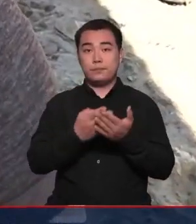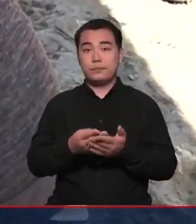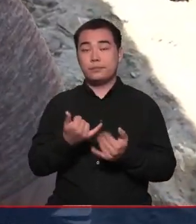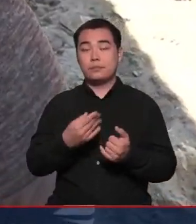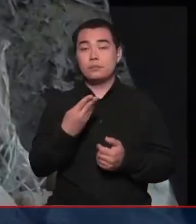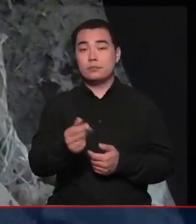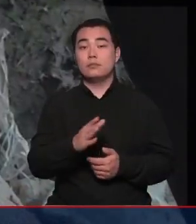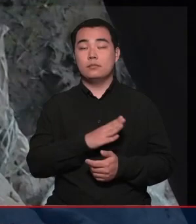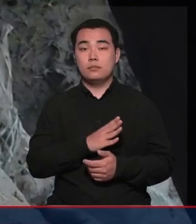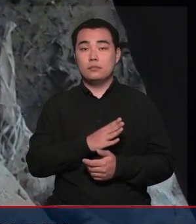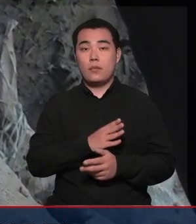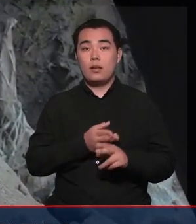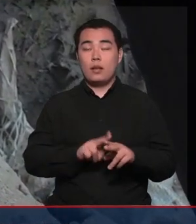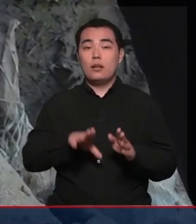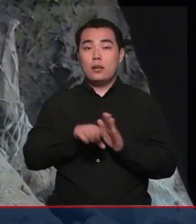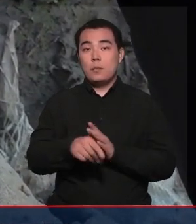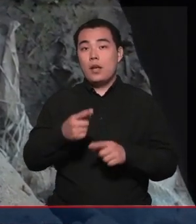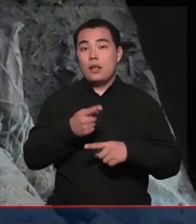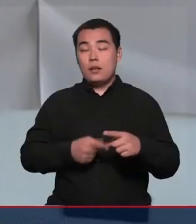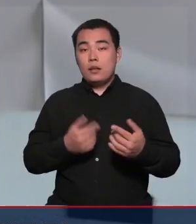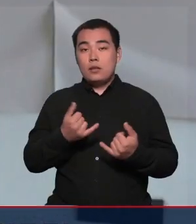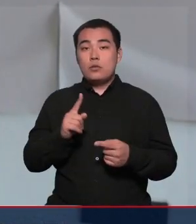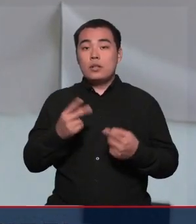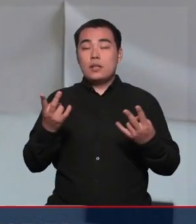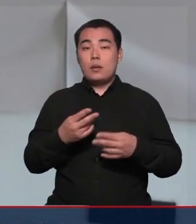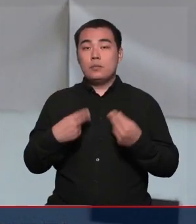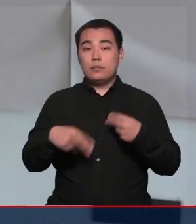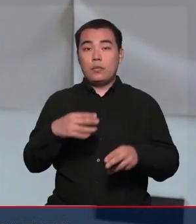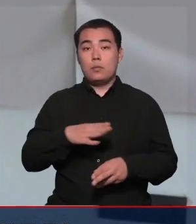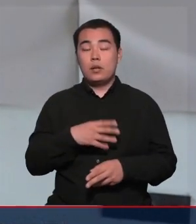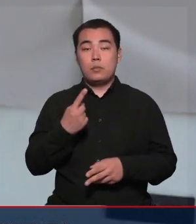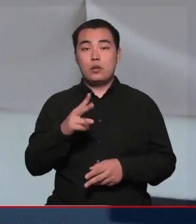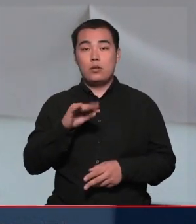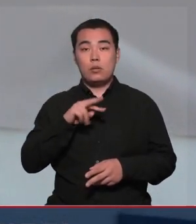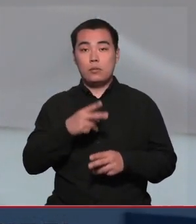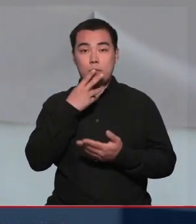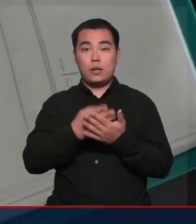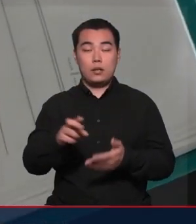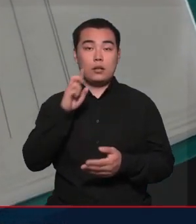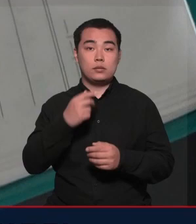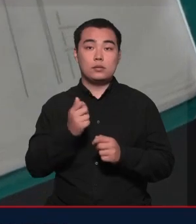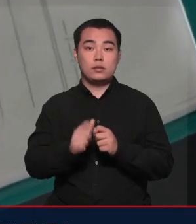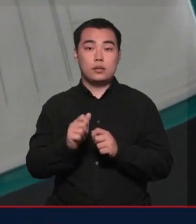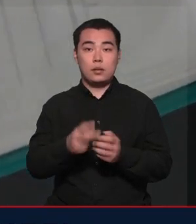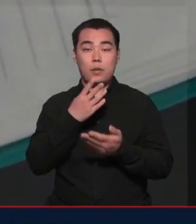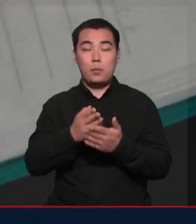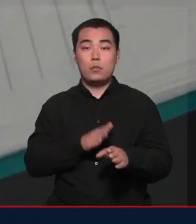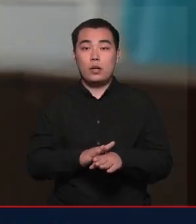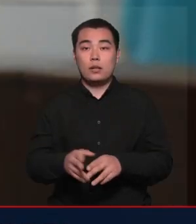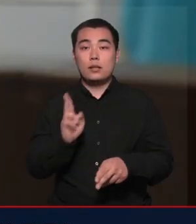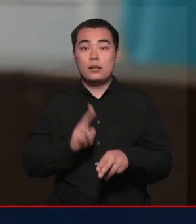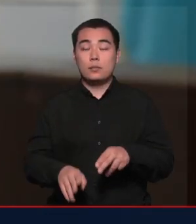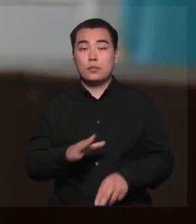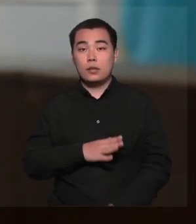мүліктік өтемақы тағайындалды. Оның жартысына тиісті қаражат аударылды. Бір жолғы әлеуметтік көмекпен қамтамасыз ету жұмыстары толық аяқталды.